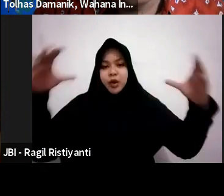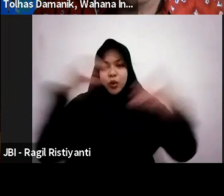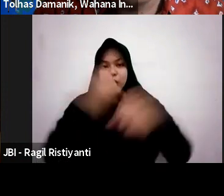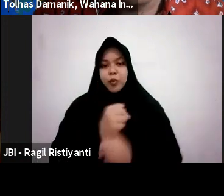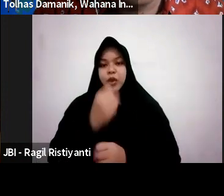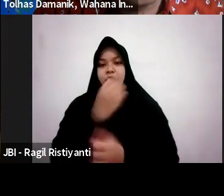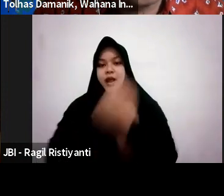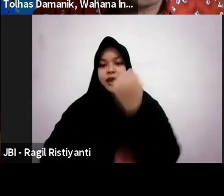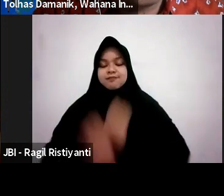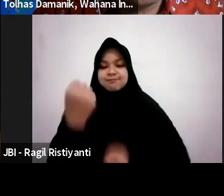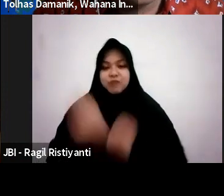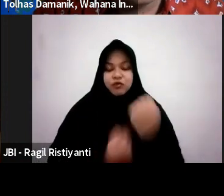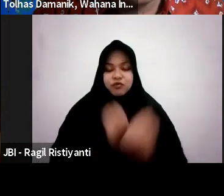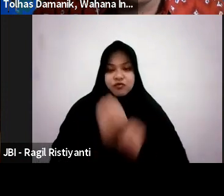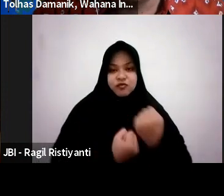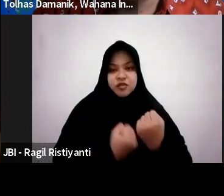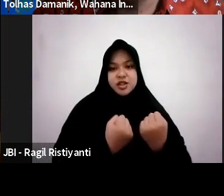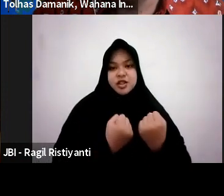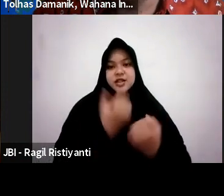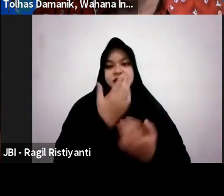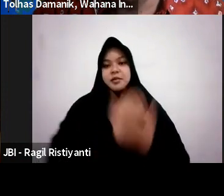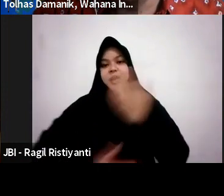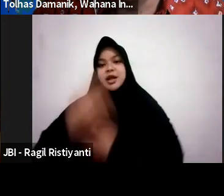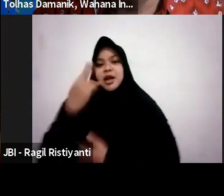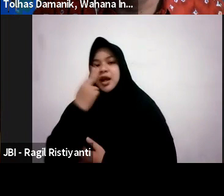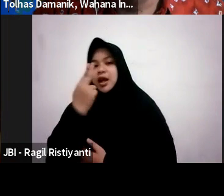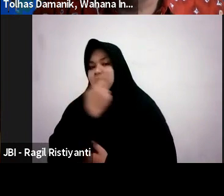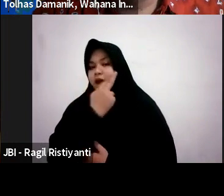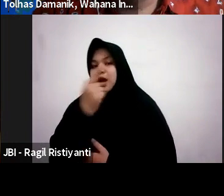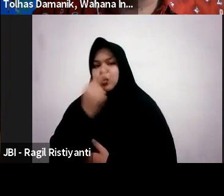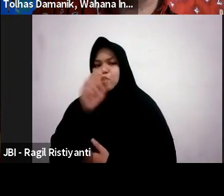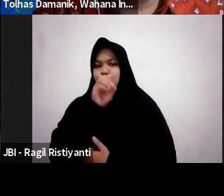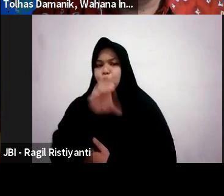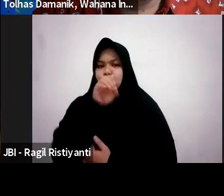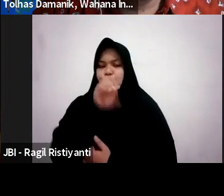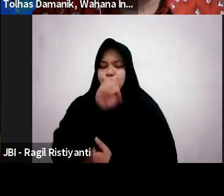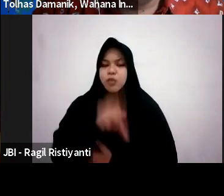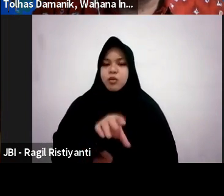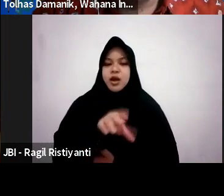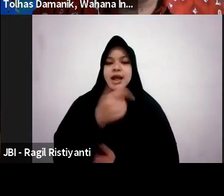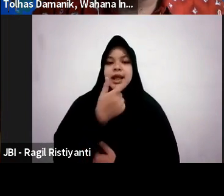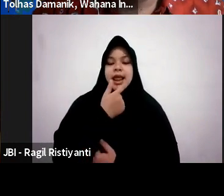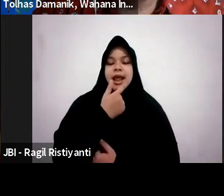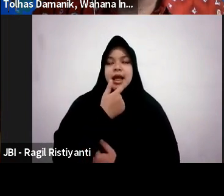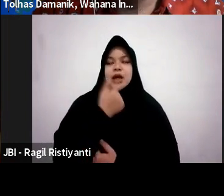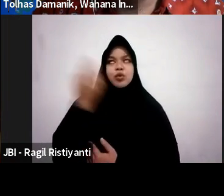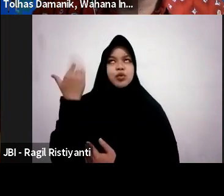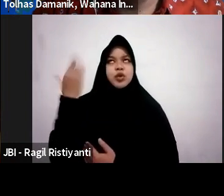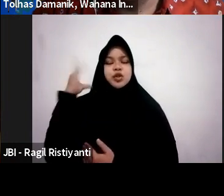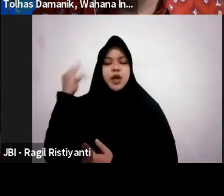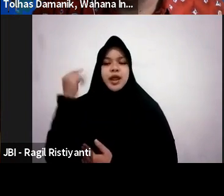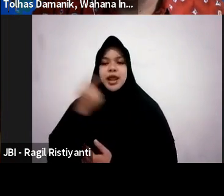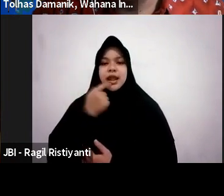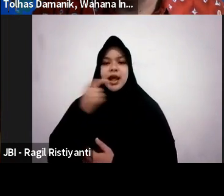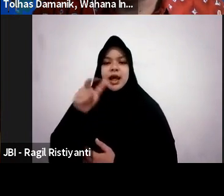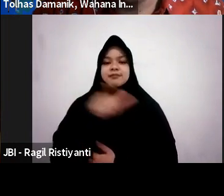khususnya dan kita kenceng-kenceng ngomong soal pada saat itu isinya adalah lapangan kerja bagi penyandang disabilitas dan